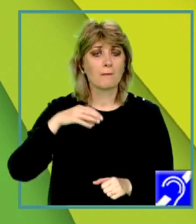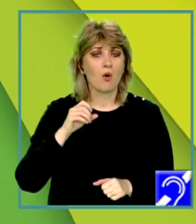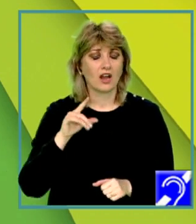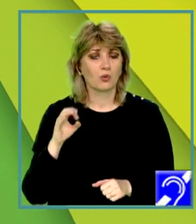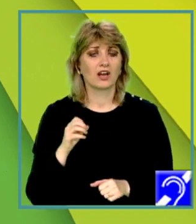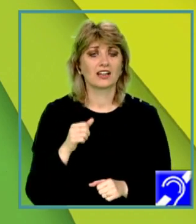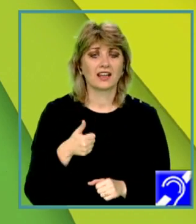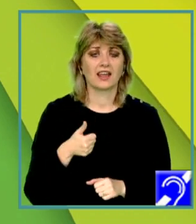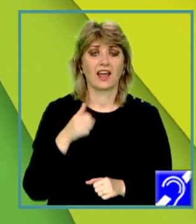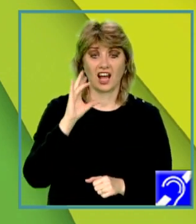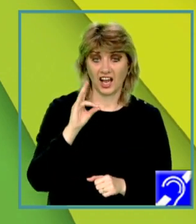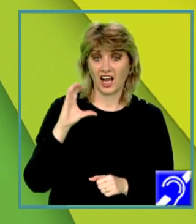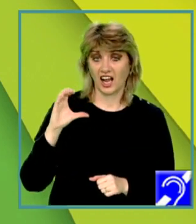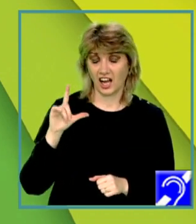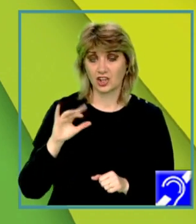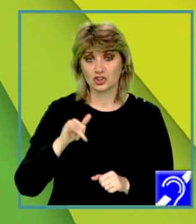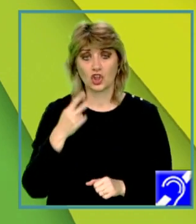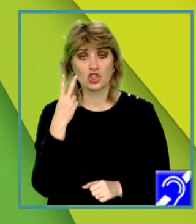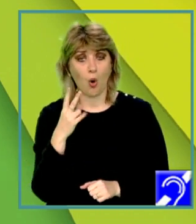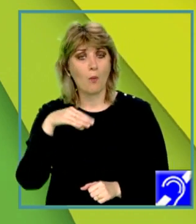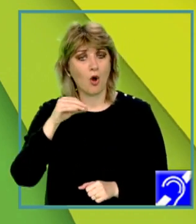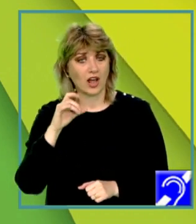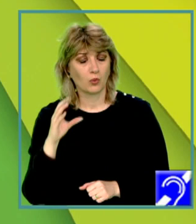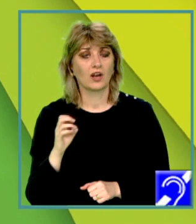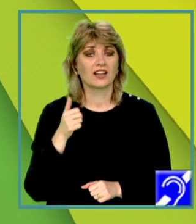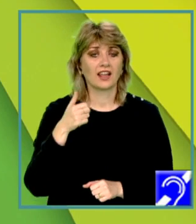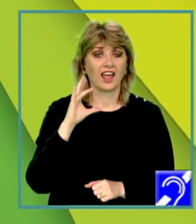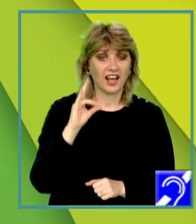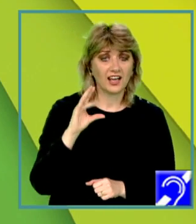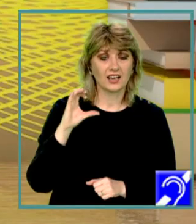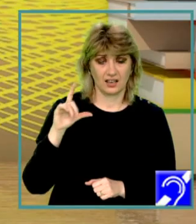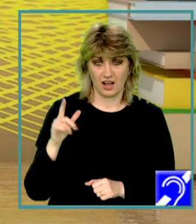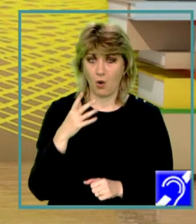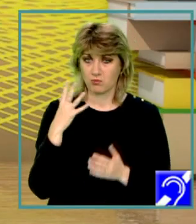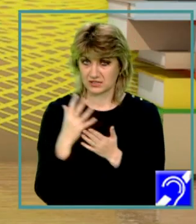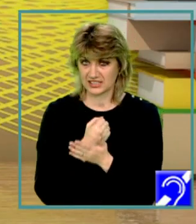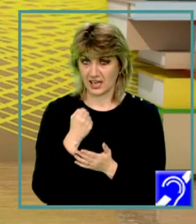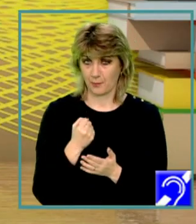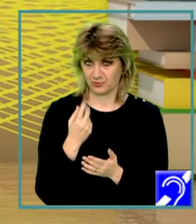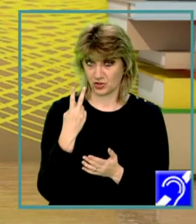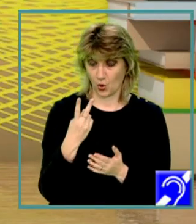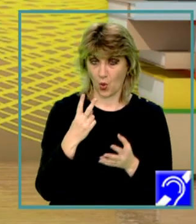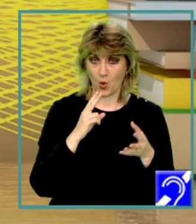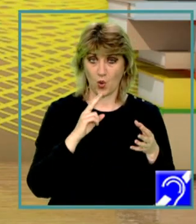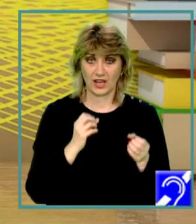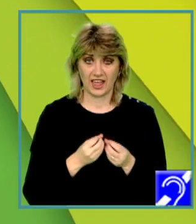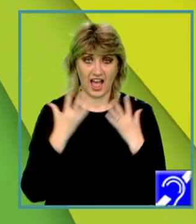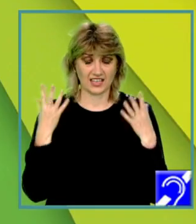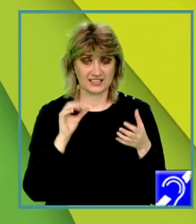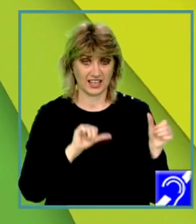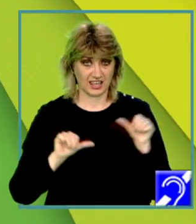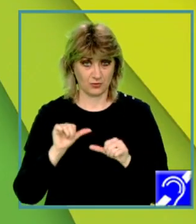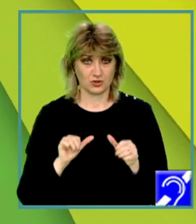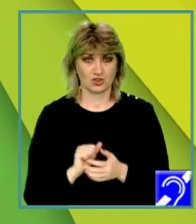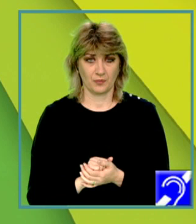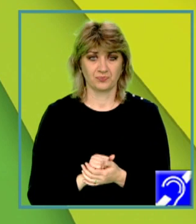domnule de acid clorhidric obținem astfel o ecuația reacției chimice și avem că omul a creat de hidrogen